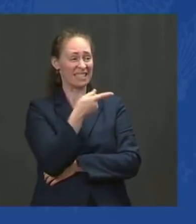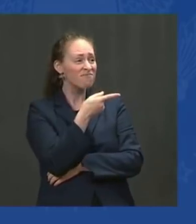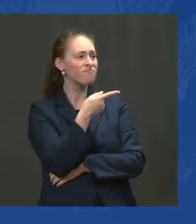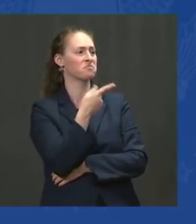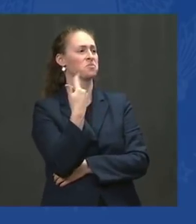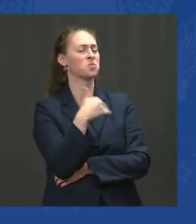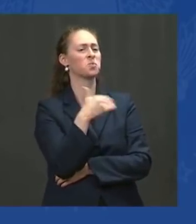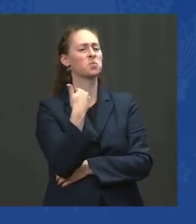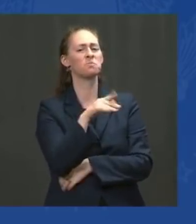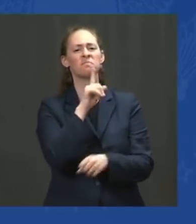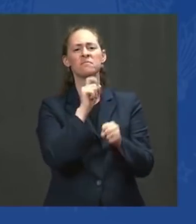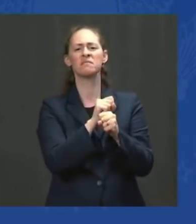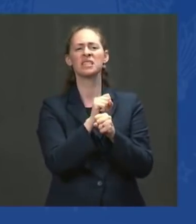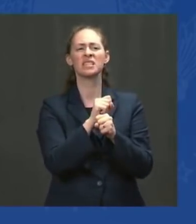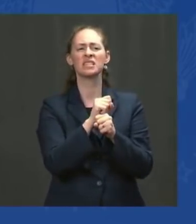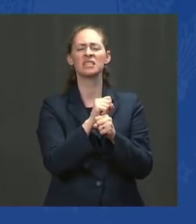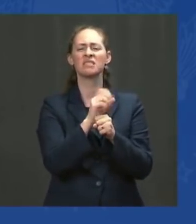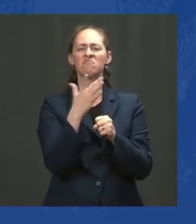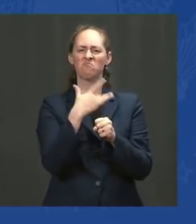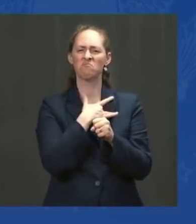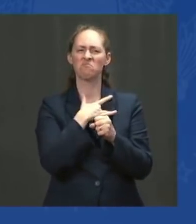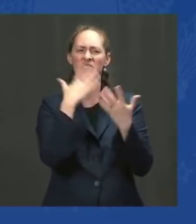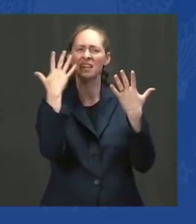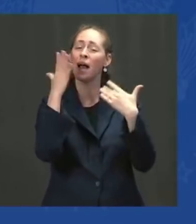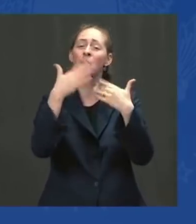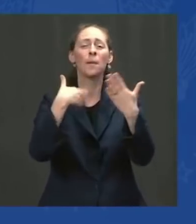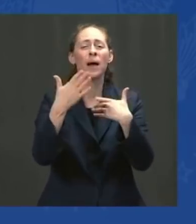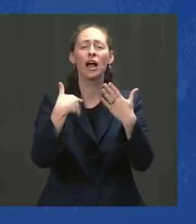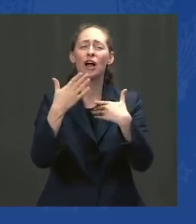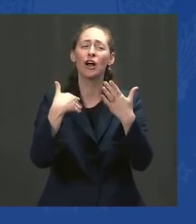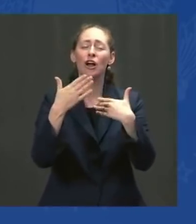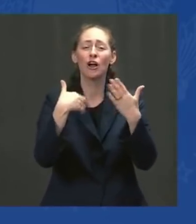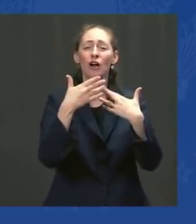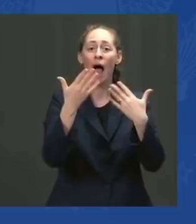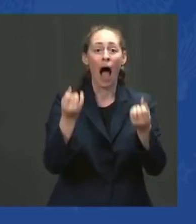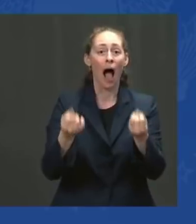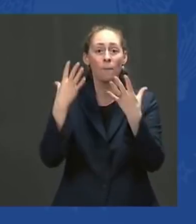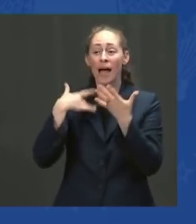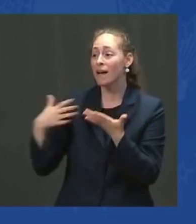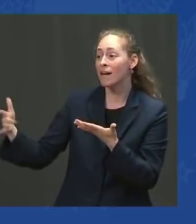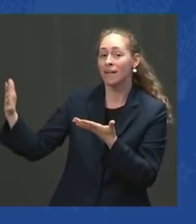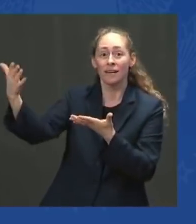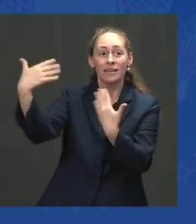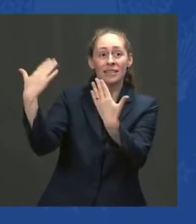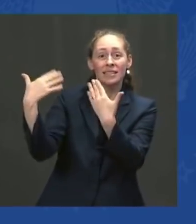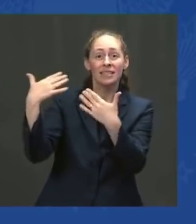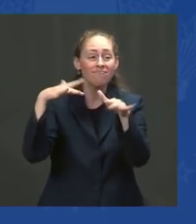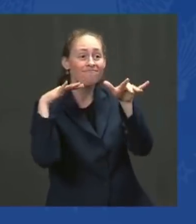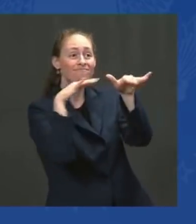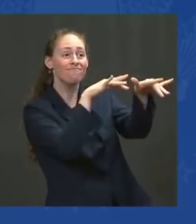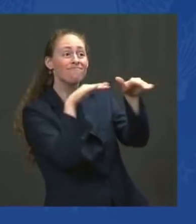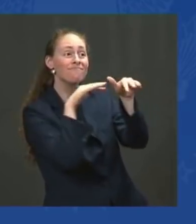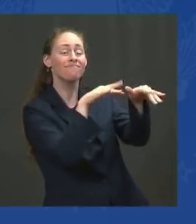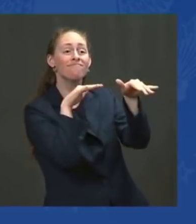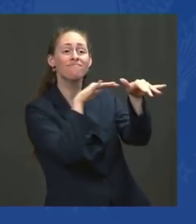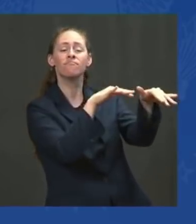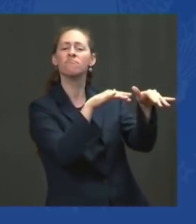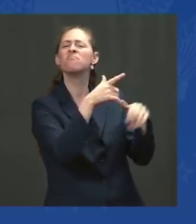倒，甚至主动缴械啊，就不干了啊？为什么？主要的原因就是啊，在他们的心目当